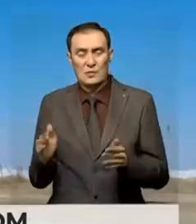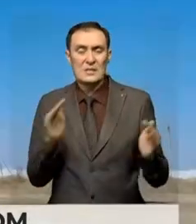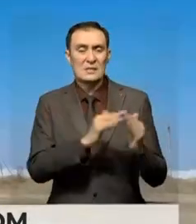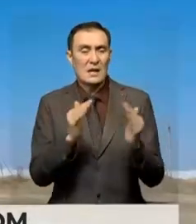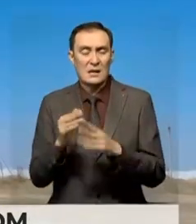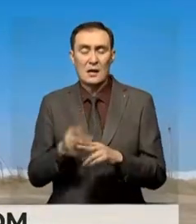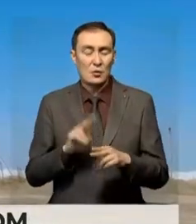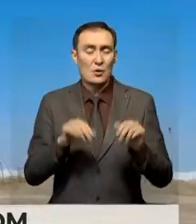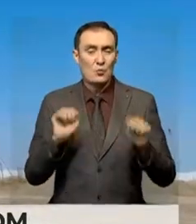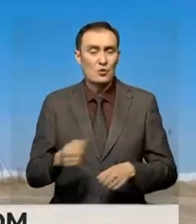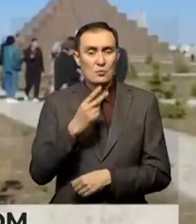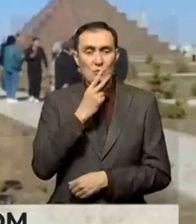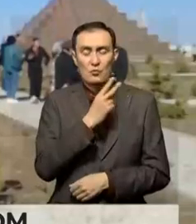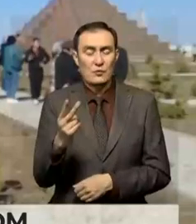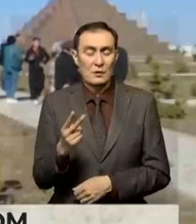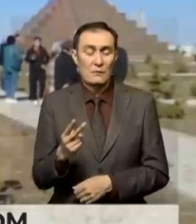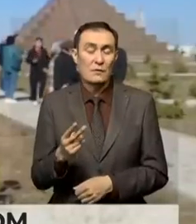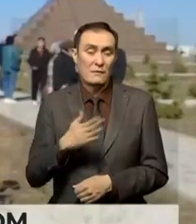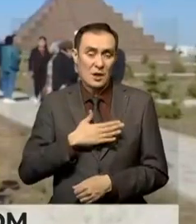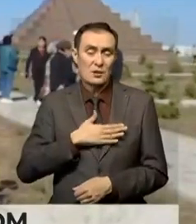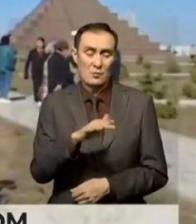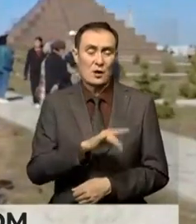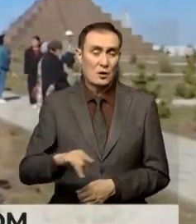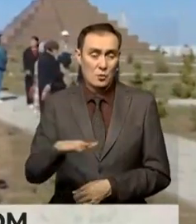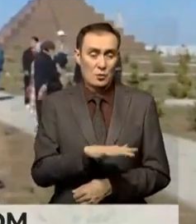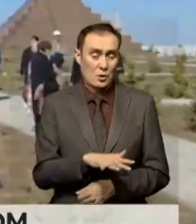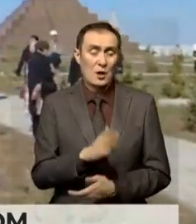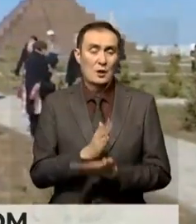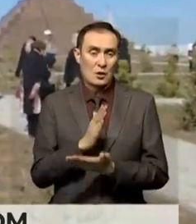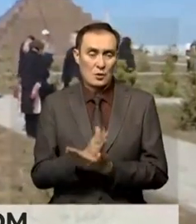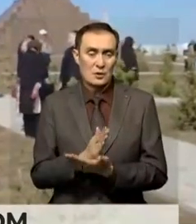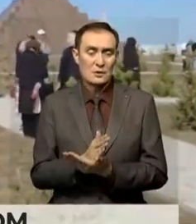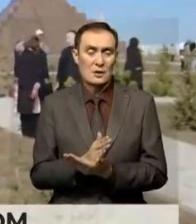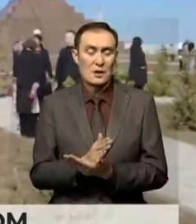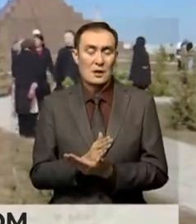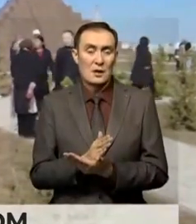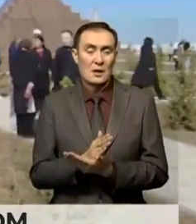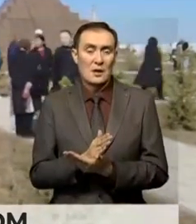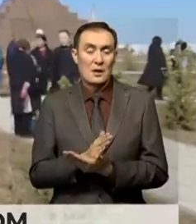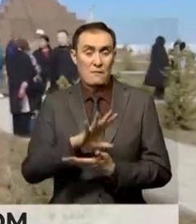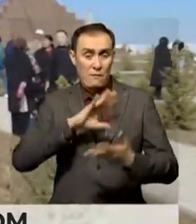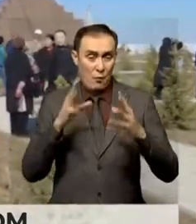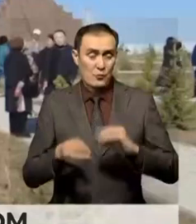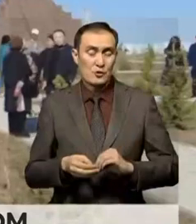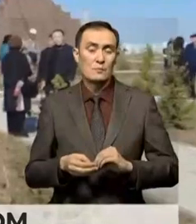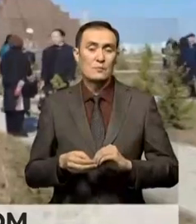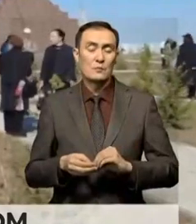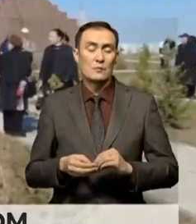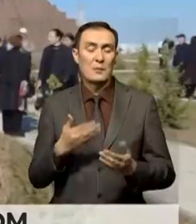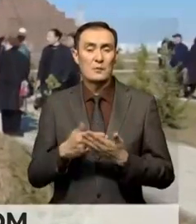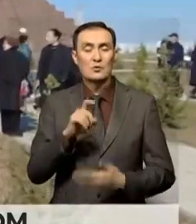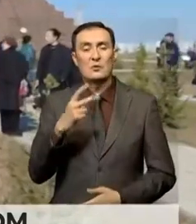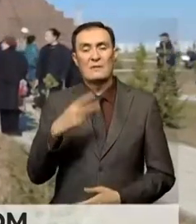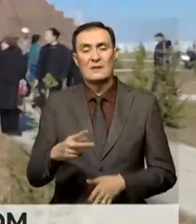мы не сможем увидеть в другом месте. В Амангельдинском районе у нас находятся геоглифы. В целом, если